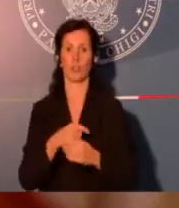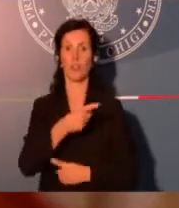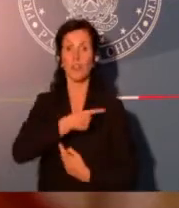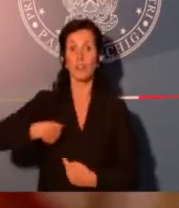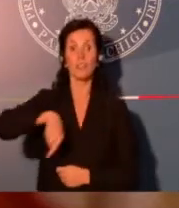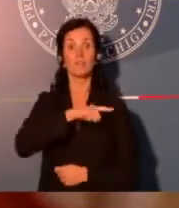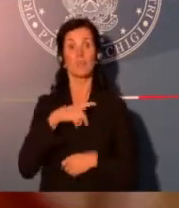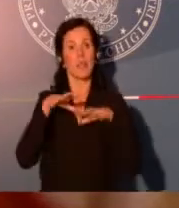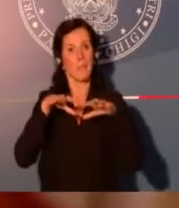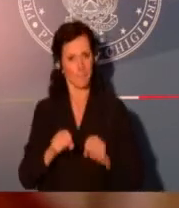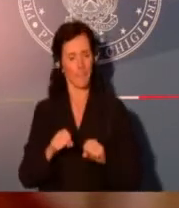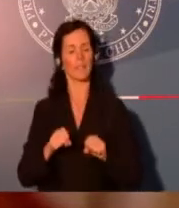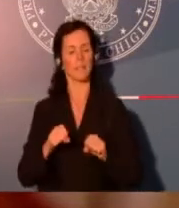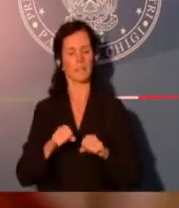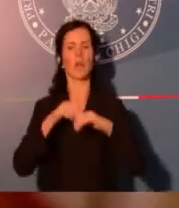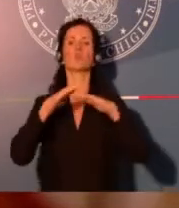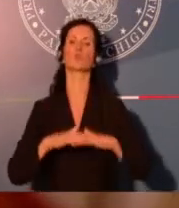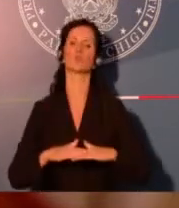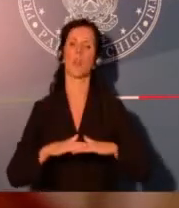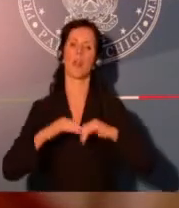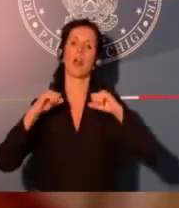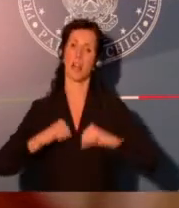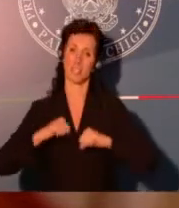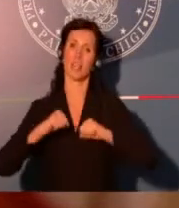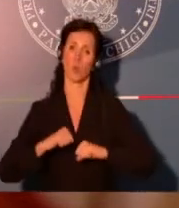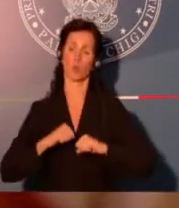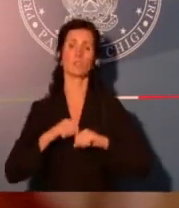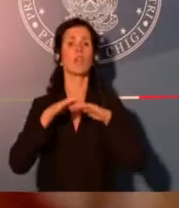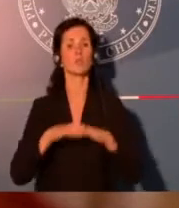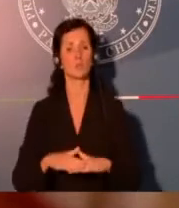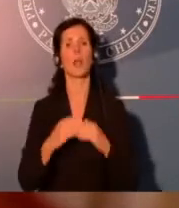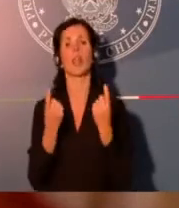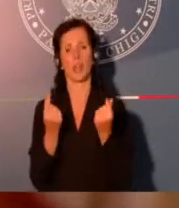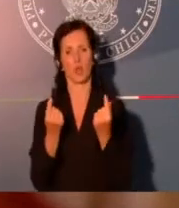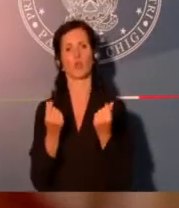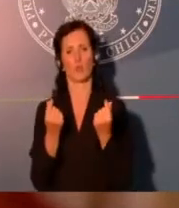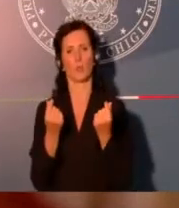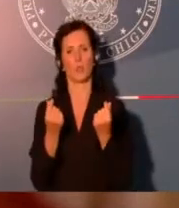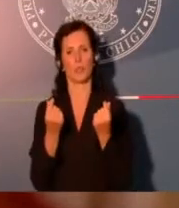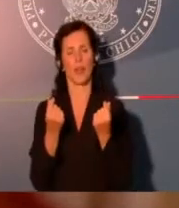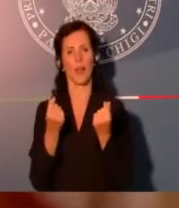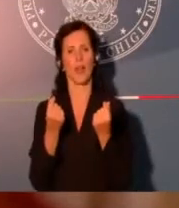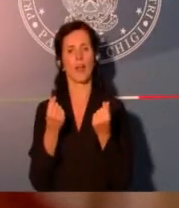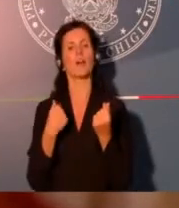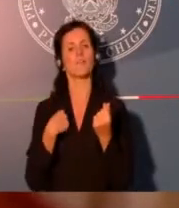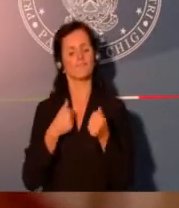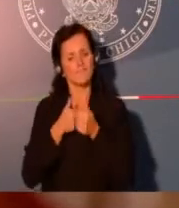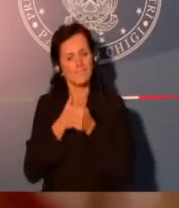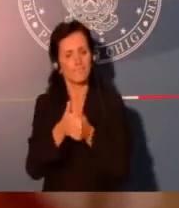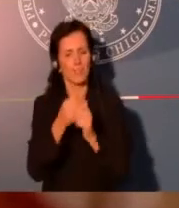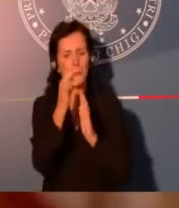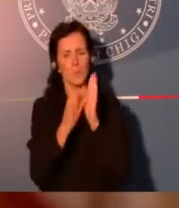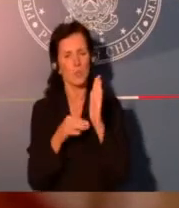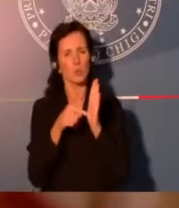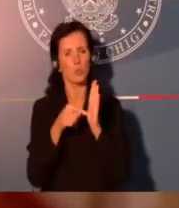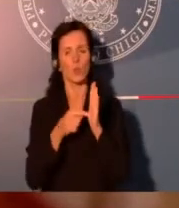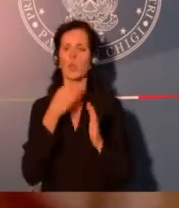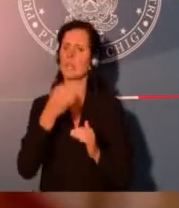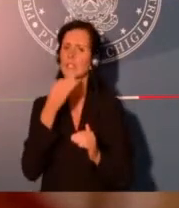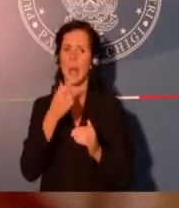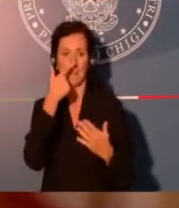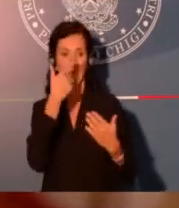impegnarci per tutelare la salute, ma anche l'economia, agendo con misure nel segno, come sempre, della